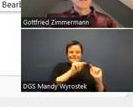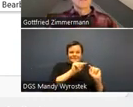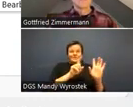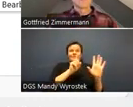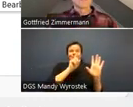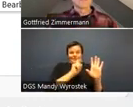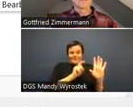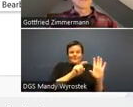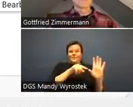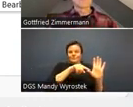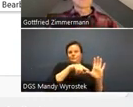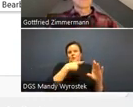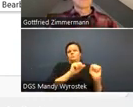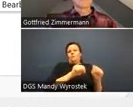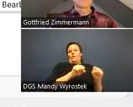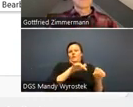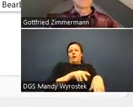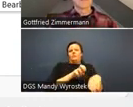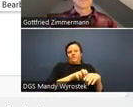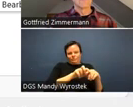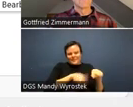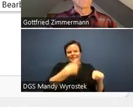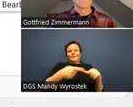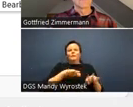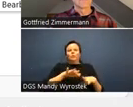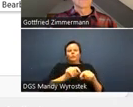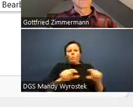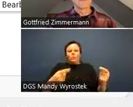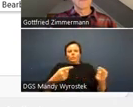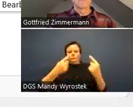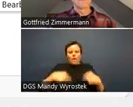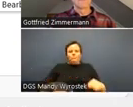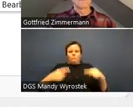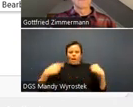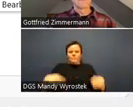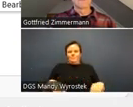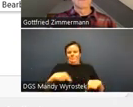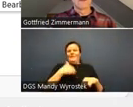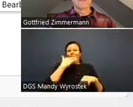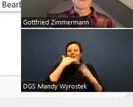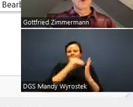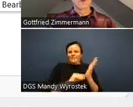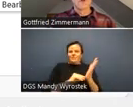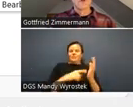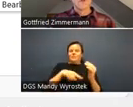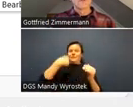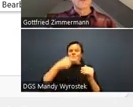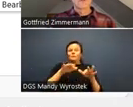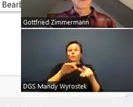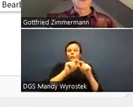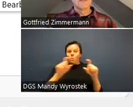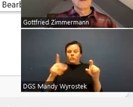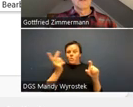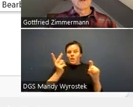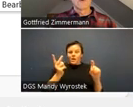springen und das heißt jetzt Notizen anzeigen. Das ist etwas irreführend. Das ist ein Toggle. Das